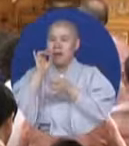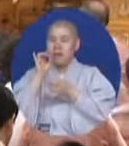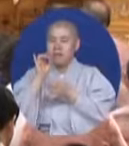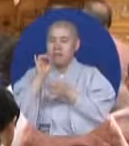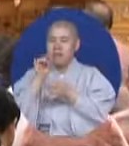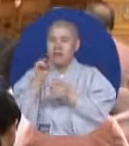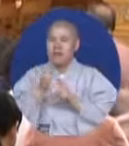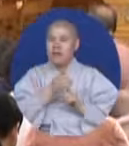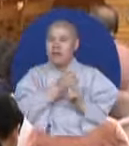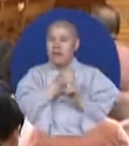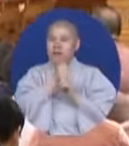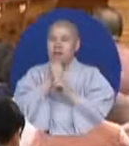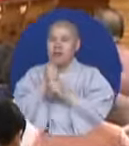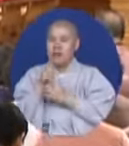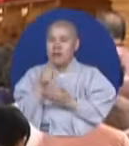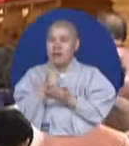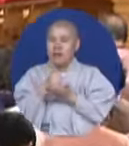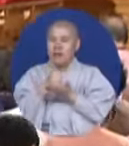이